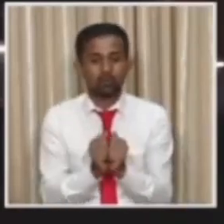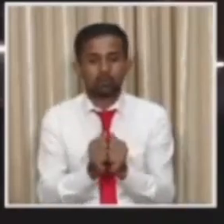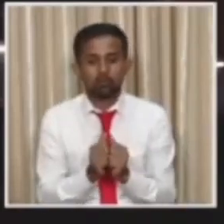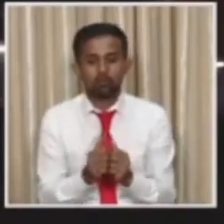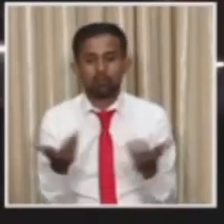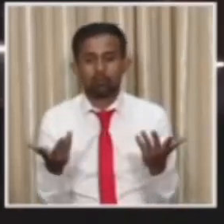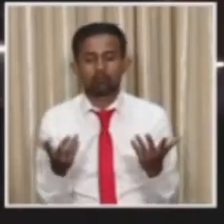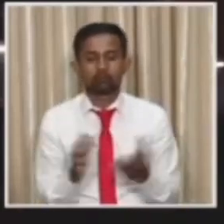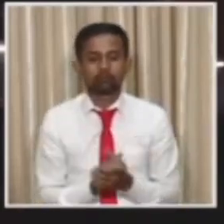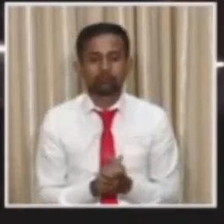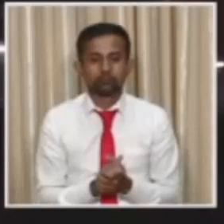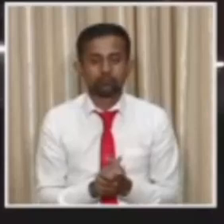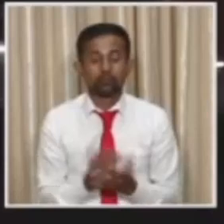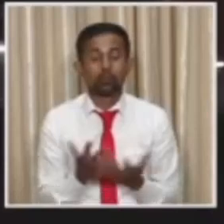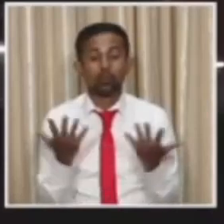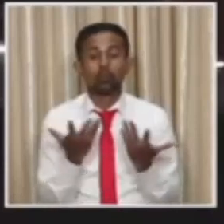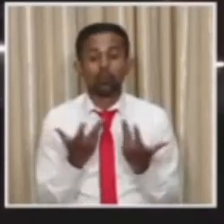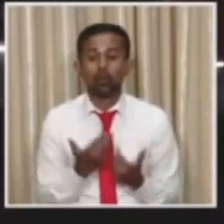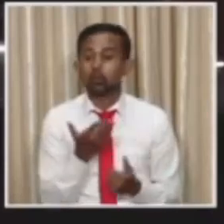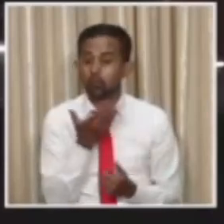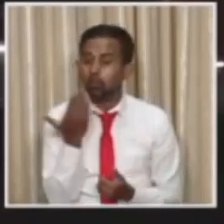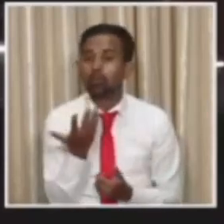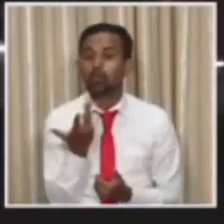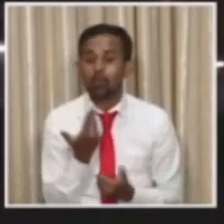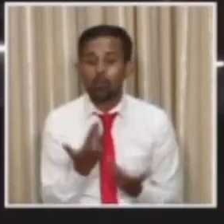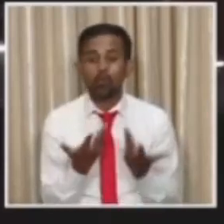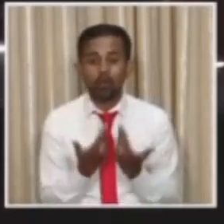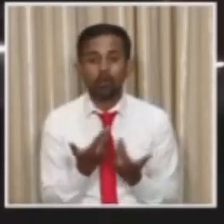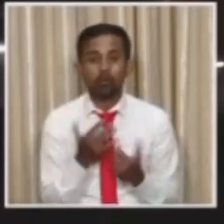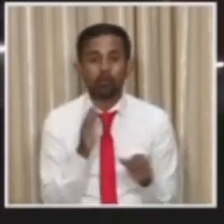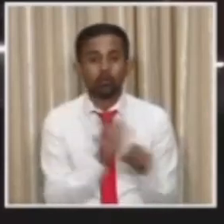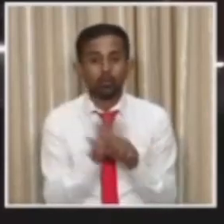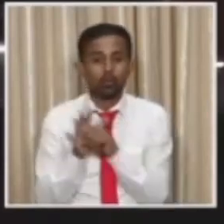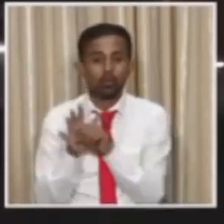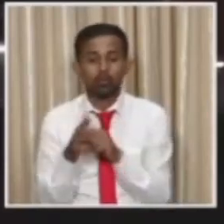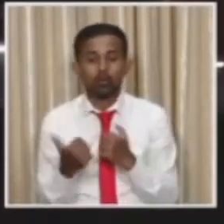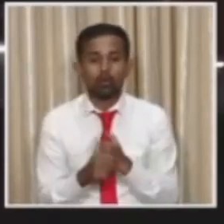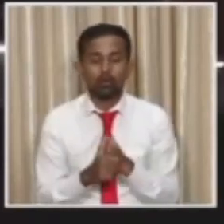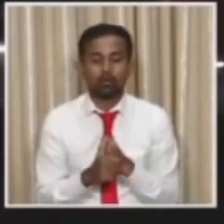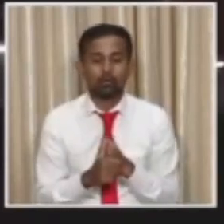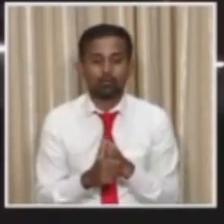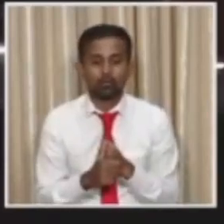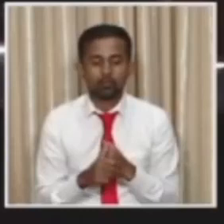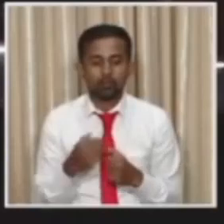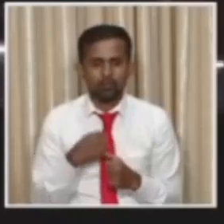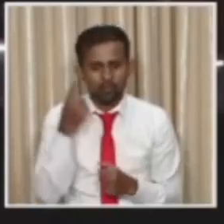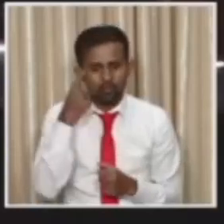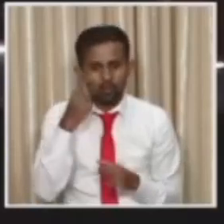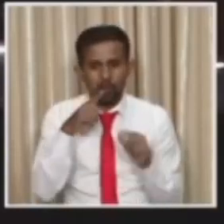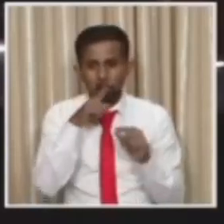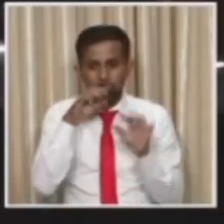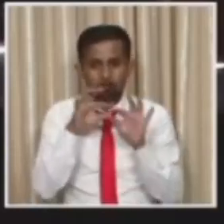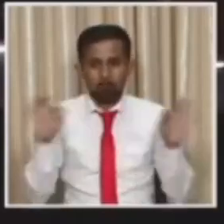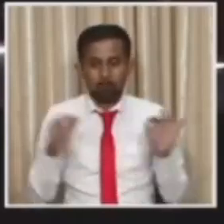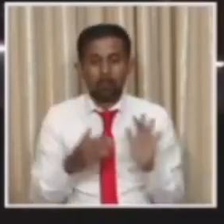නැති කරලා තිබ්බා කොච්චර තියෙනවද කොච්චර කරන්න පුළුවන්ද කර්මාන්ත උනබට ආශ්‍රිත නිෂ්පාදන දැන් මට දන්න විදියට හඳුන් කූරු විතරක්